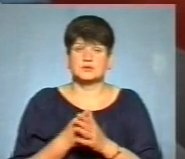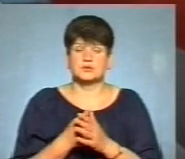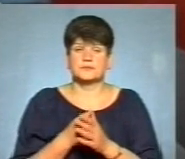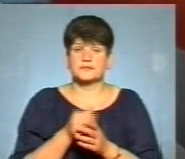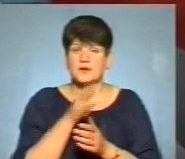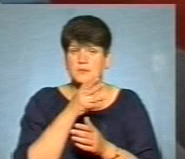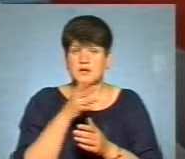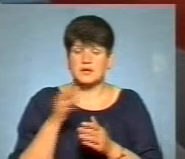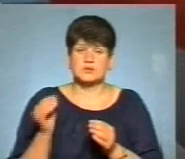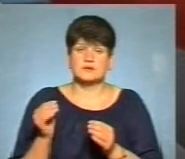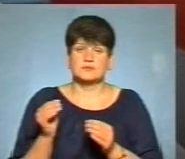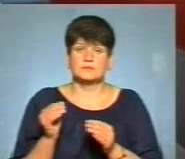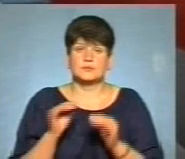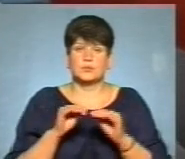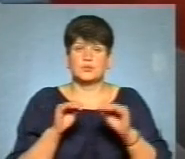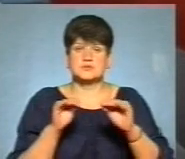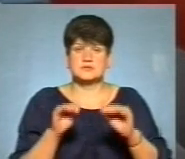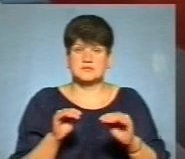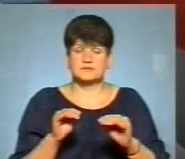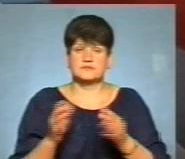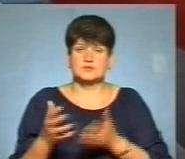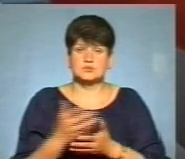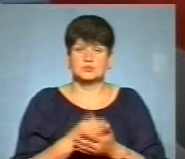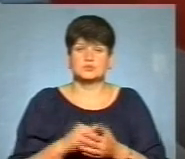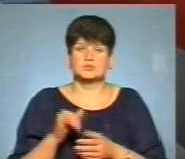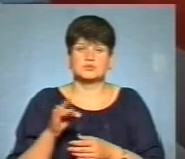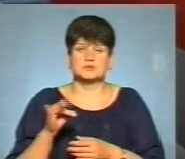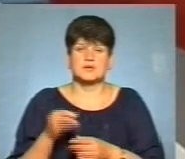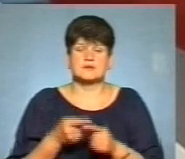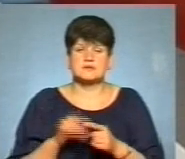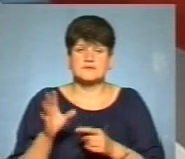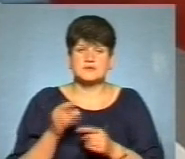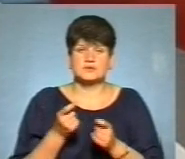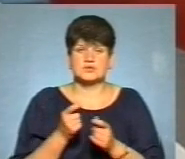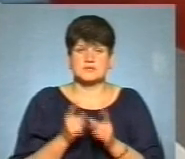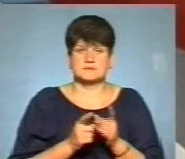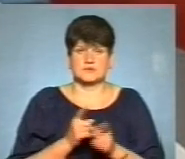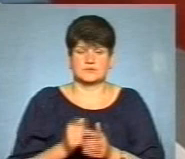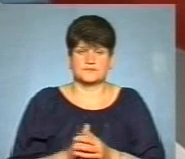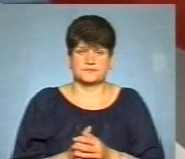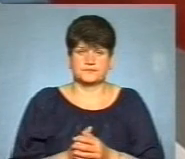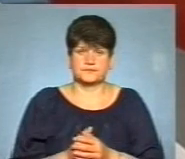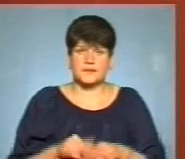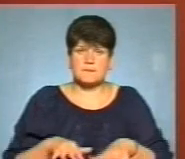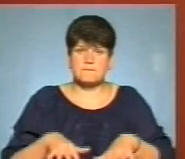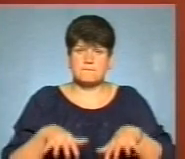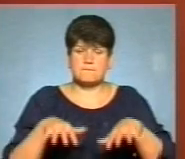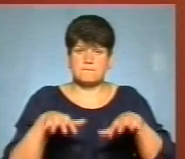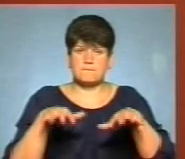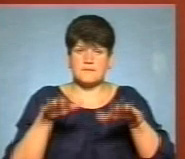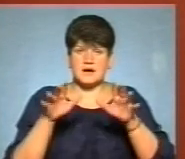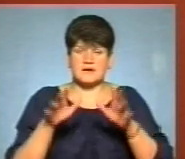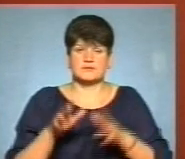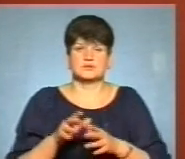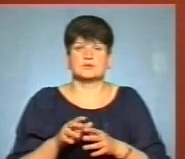періодів посівів, наче збору врожаю і так далі, а все трошечки змінюється. Паводок зніс міст у